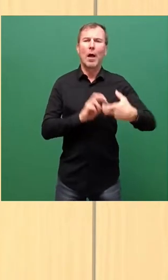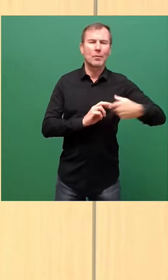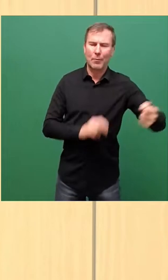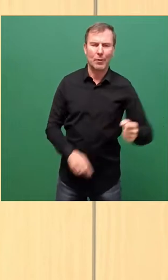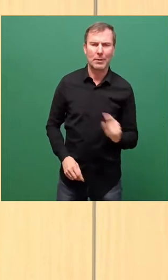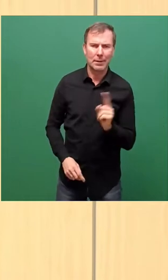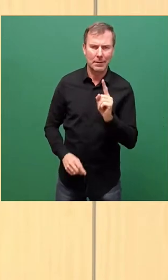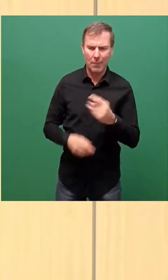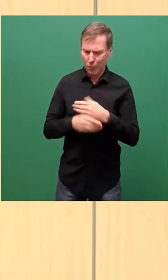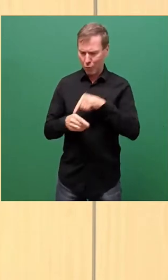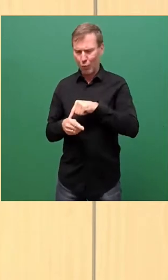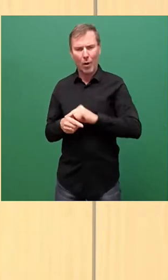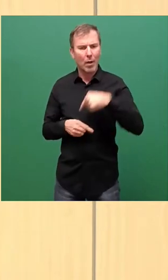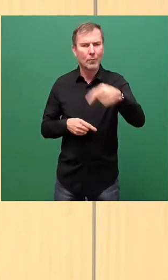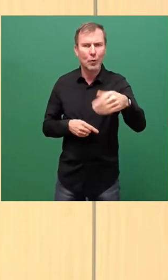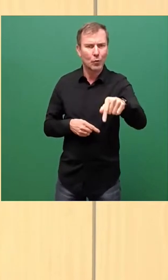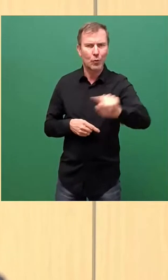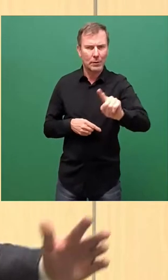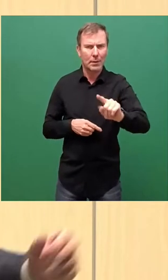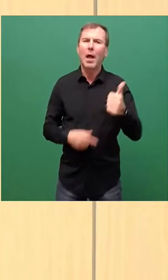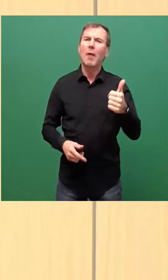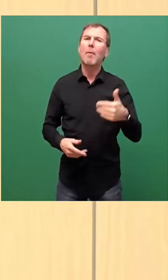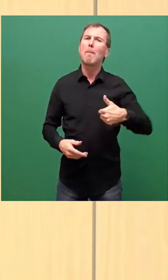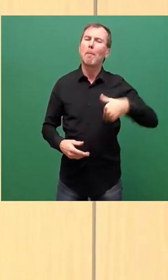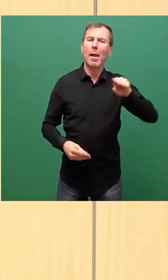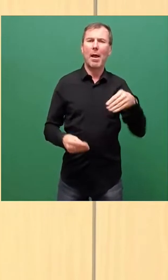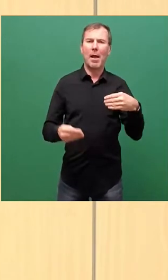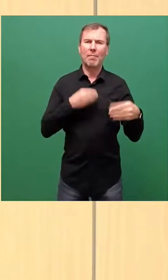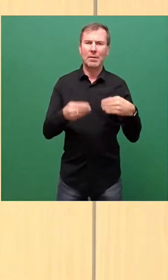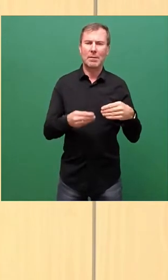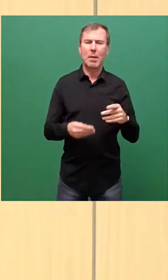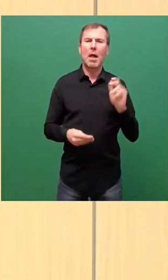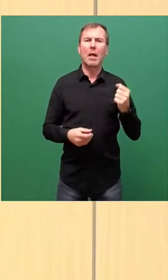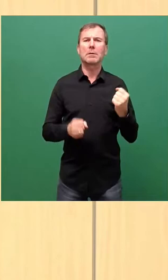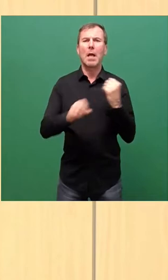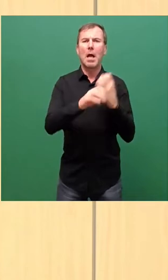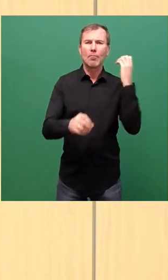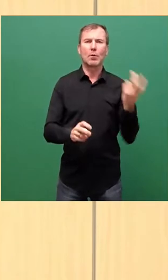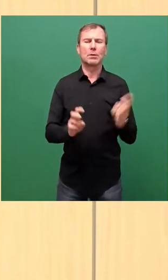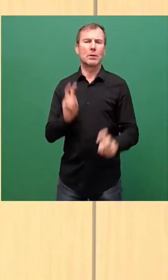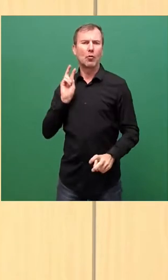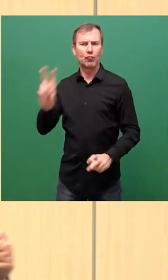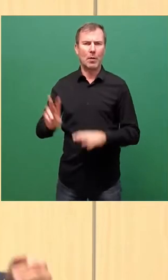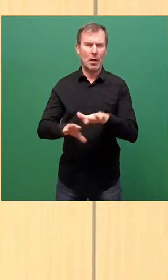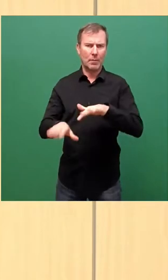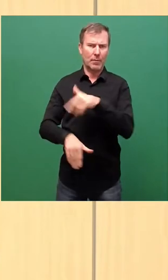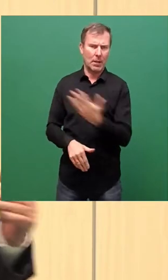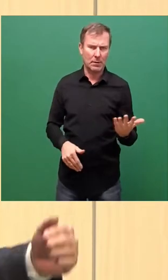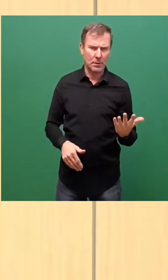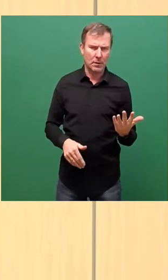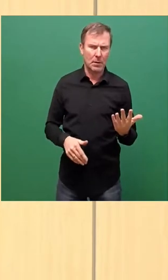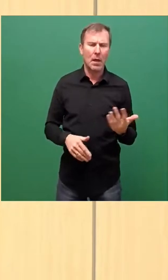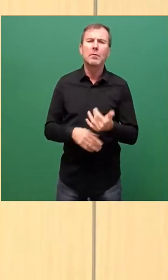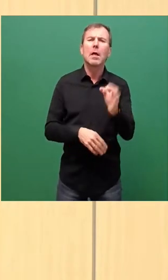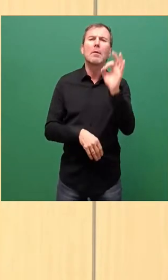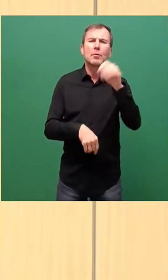gebracht, aber es ist wesentlich flexibler sozusagen als der klassische ÖPNV, weil es auf einen von bestimmten Punkten, zum